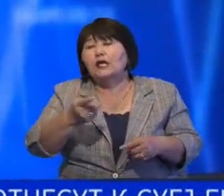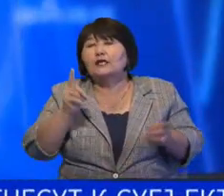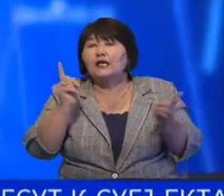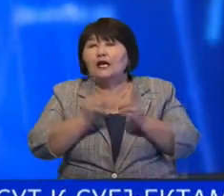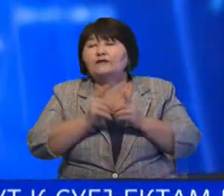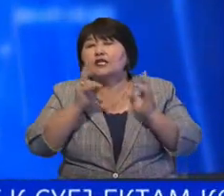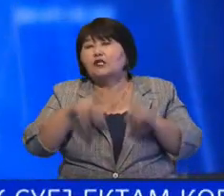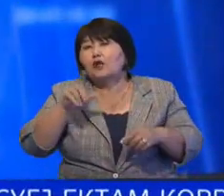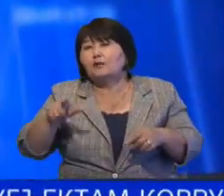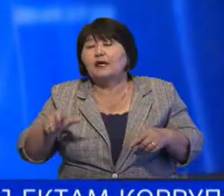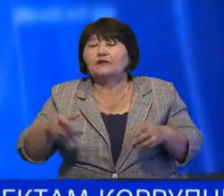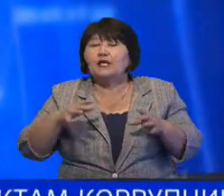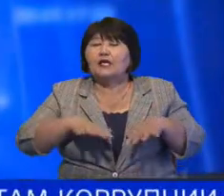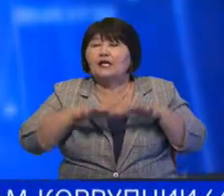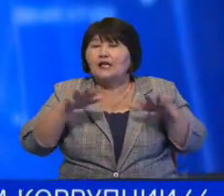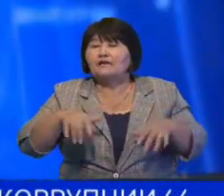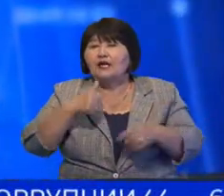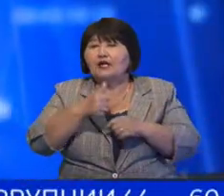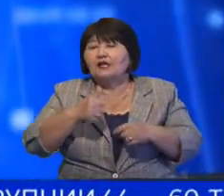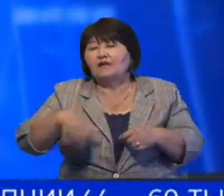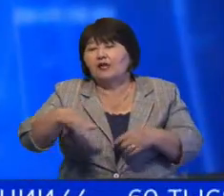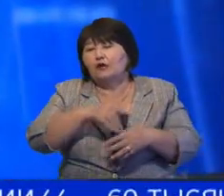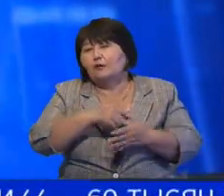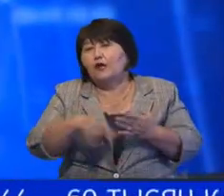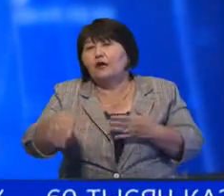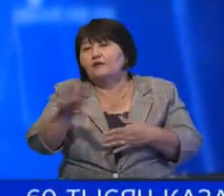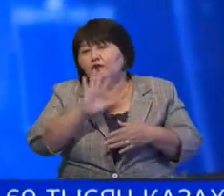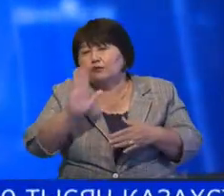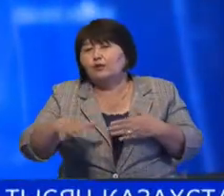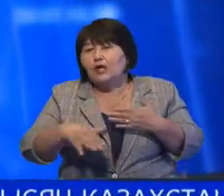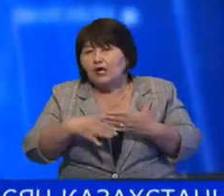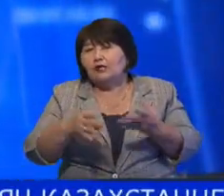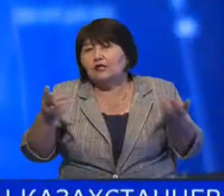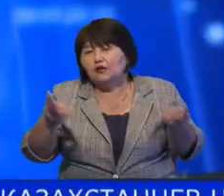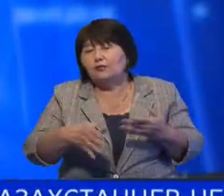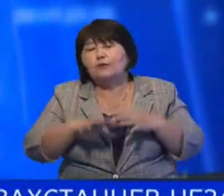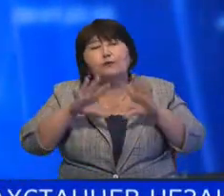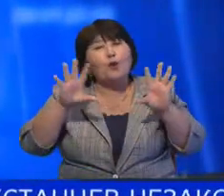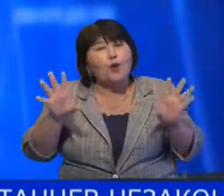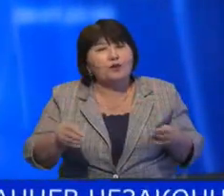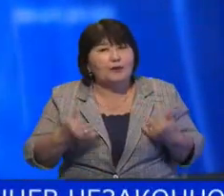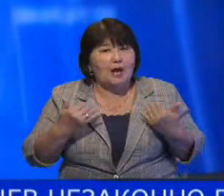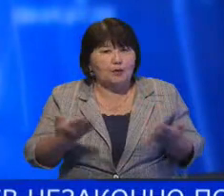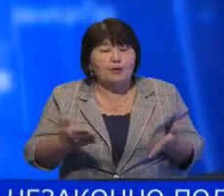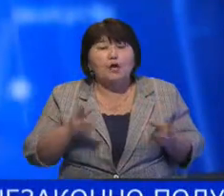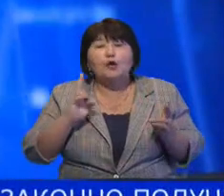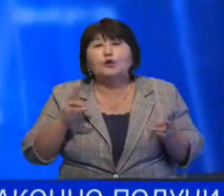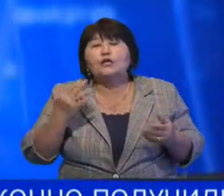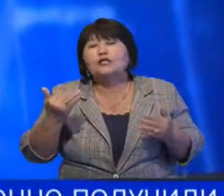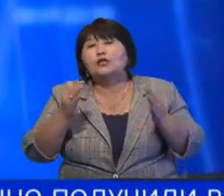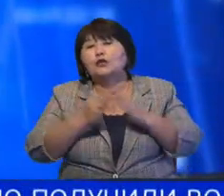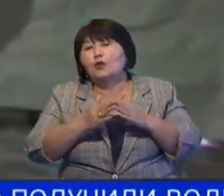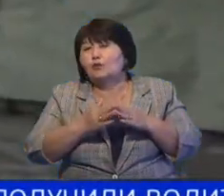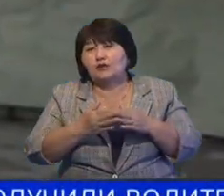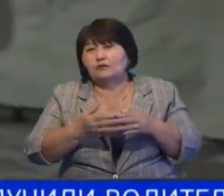встрече с пострадавшими от паводков глава государства подчеркнул, что всем будет оказана необходимая помощь в полном объеме. Для тех, чьи дома